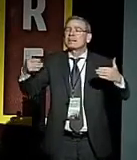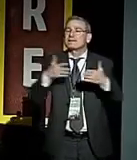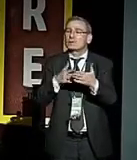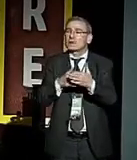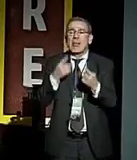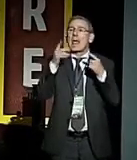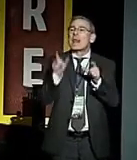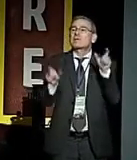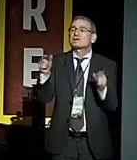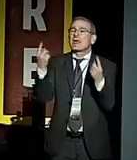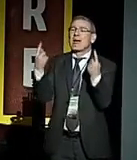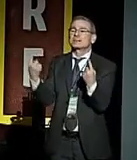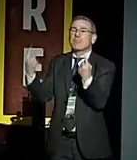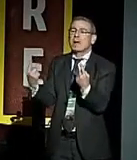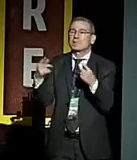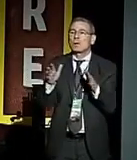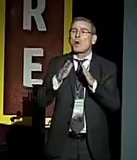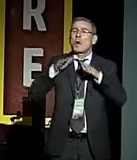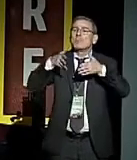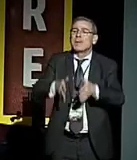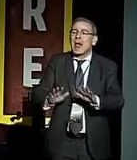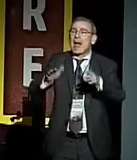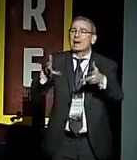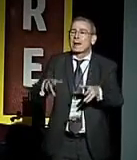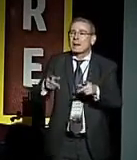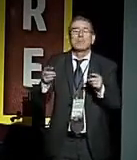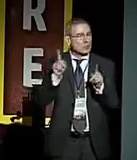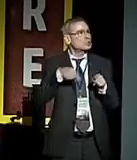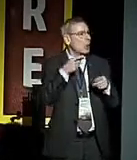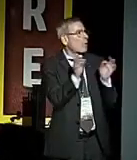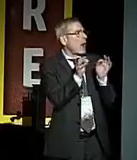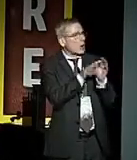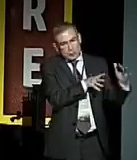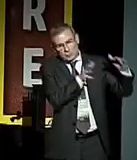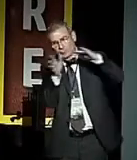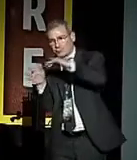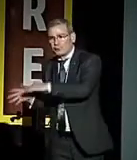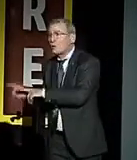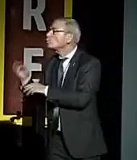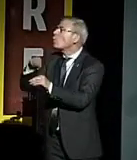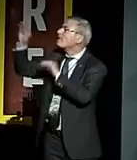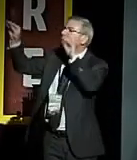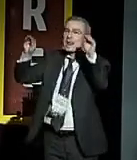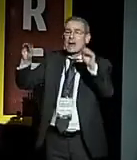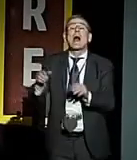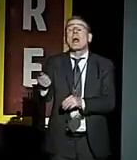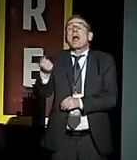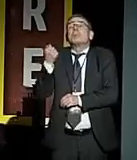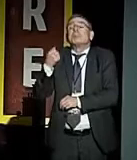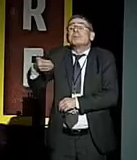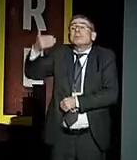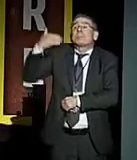la gente in mare e poi una volta trovato l'accordo con l'Europa farli sbarcare, prima facciamoli sbarcare e poi dopo gli troviamo un posto sicuro dove